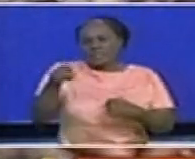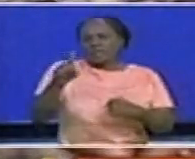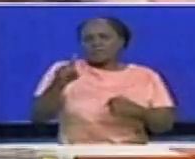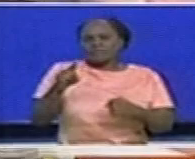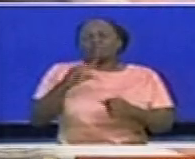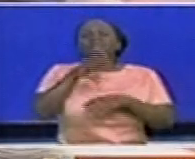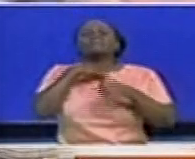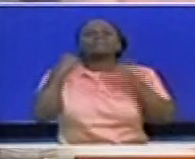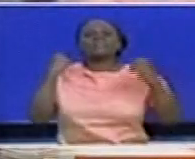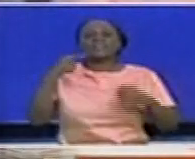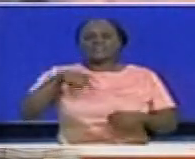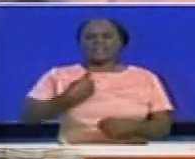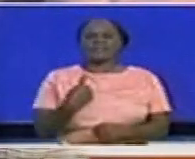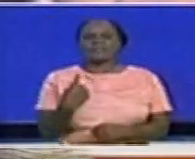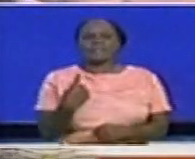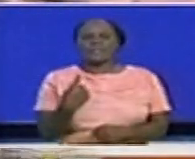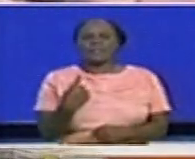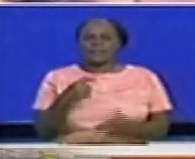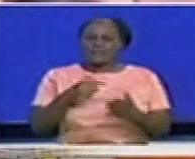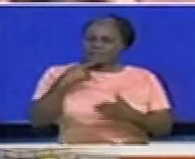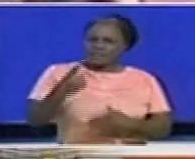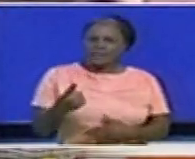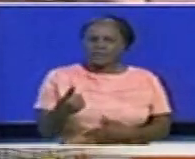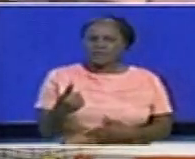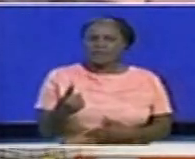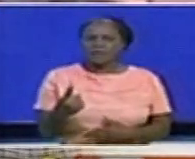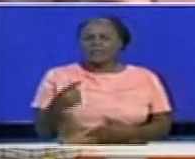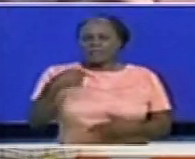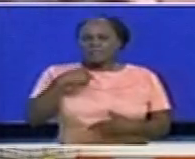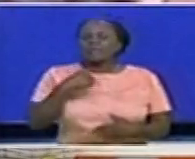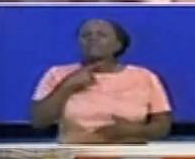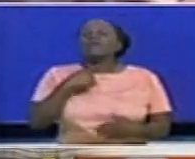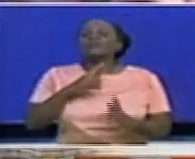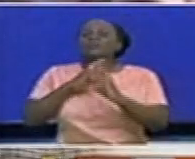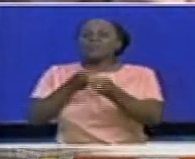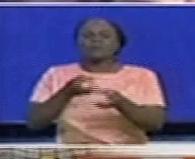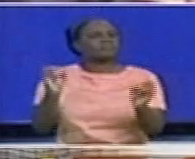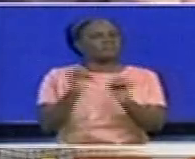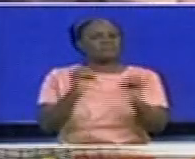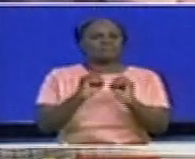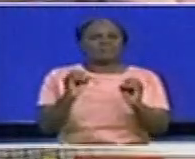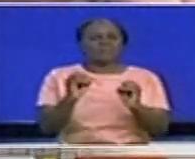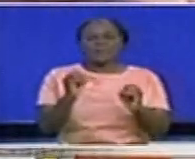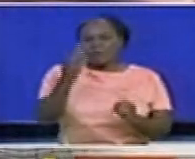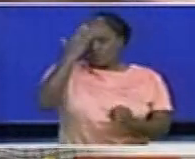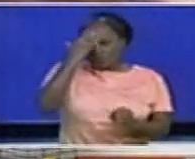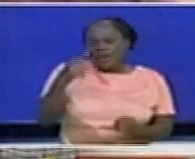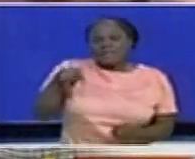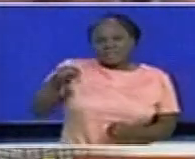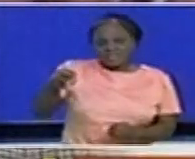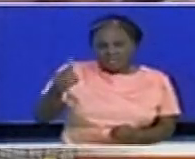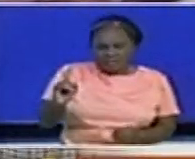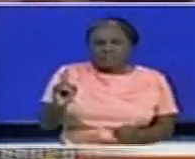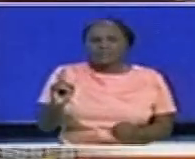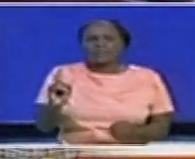ameshajitoa uhai. Na kijana akasema hangetaka alipotiwa kwa polisi kwa sababu alitoka it was